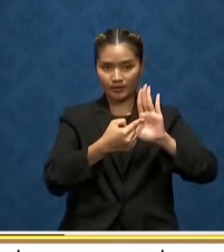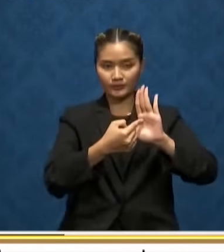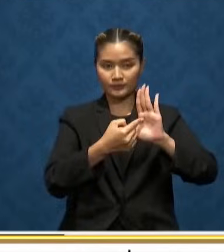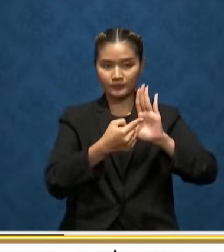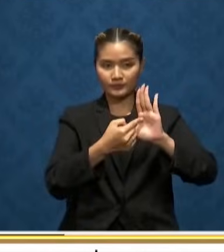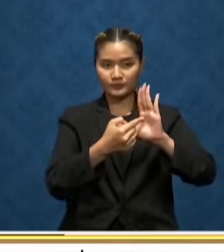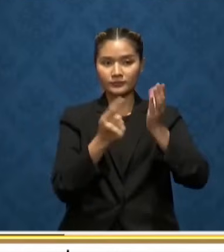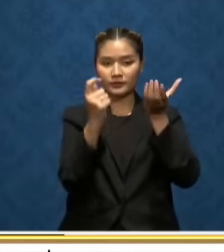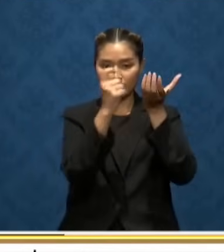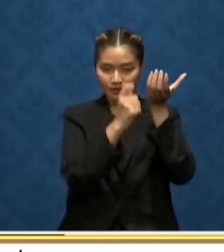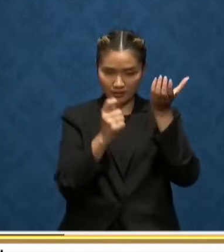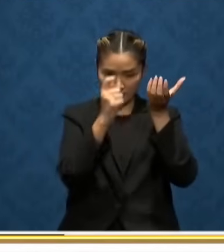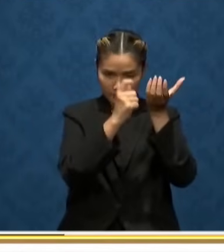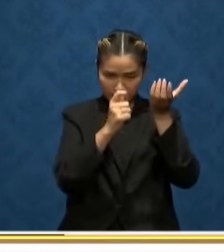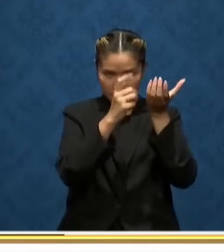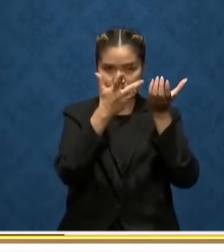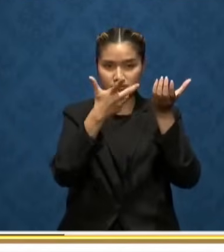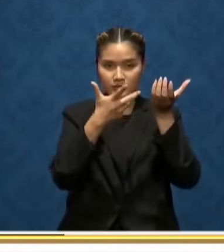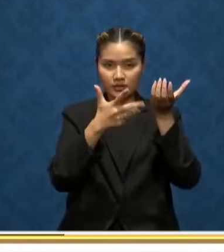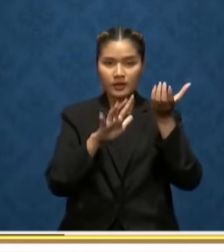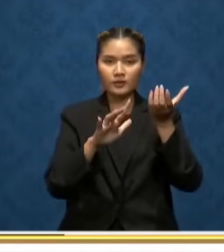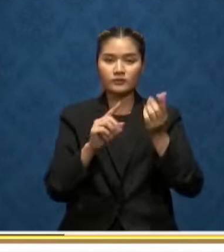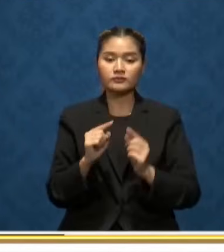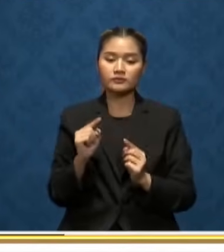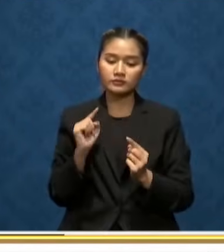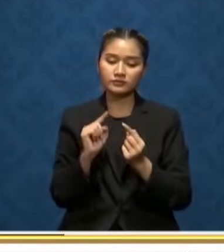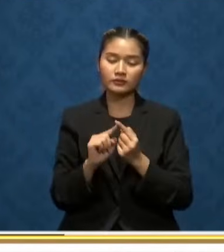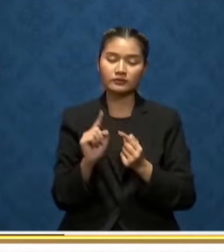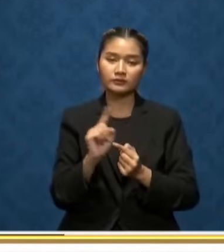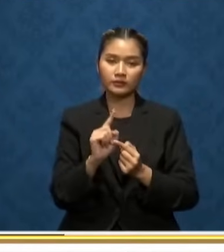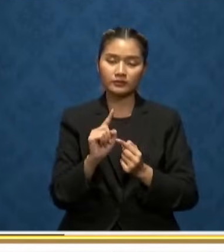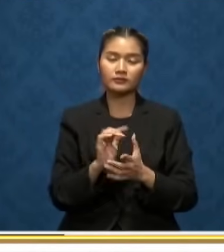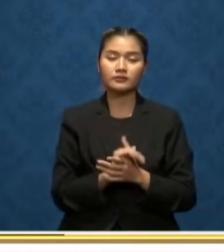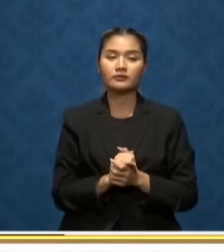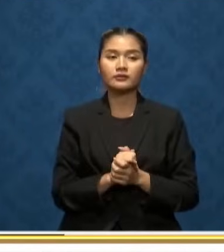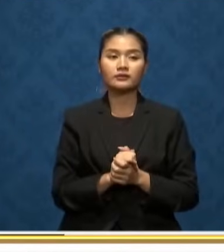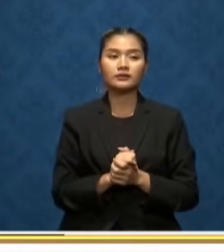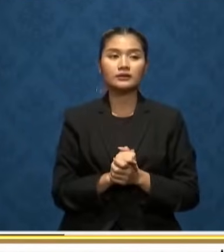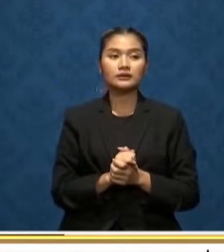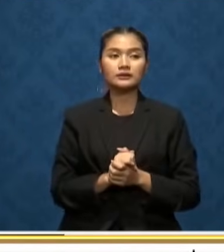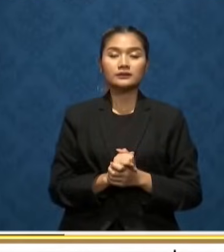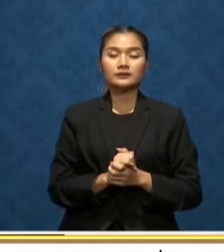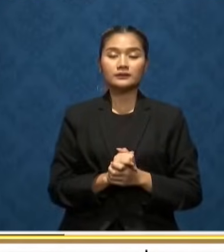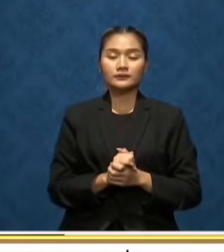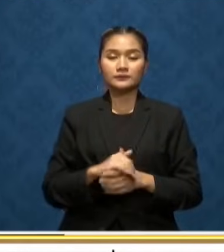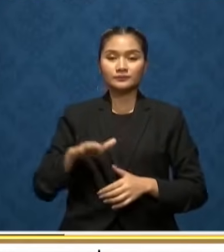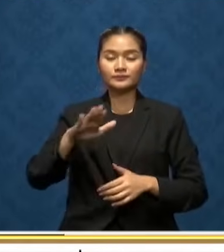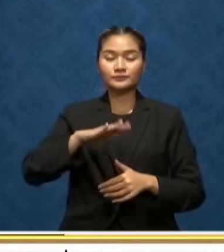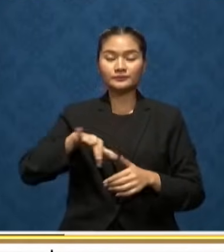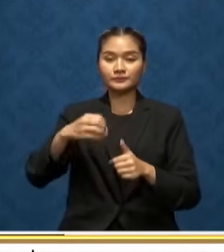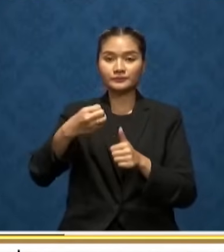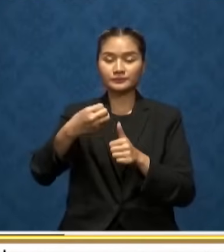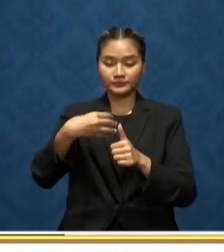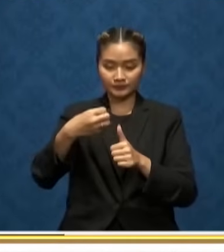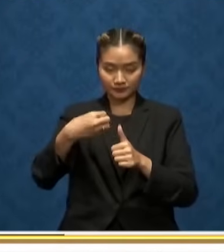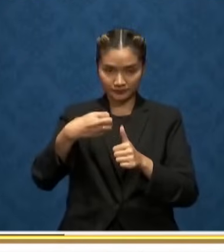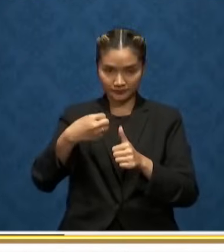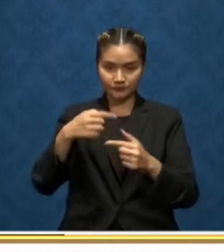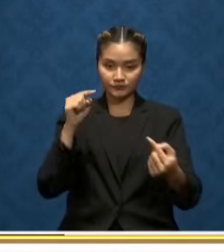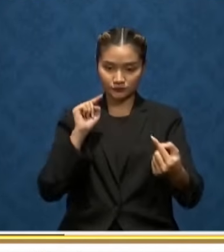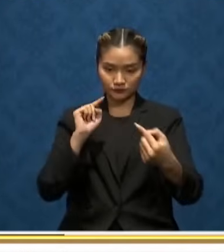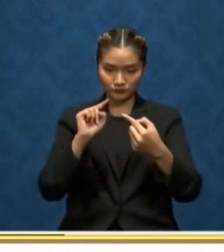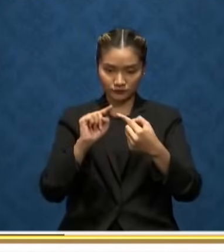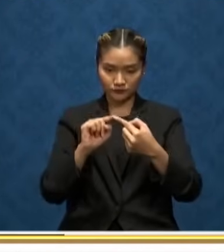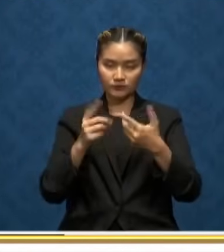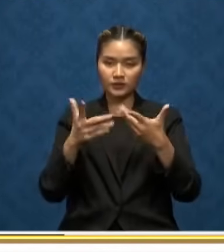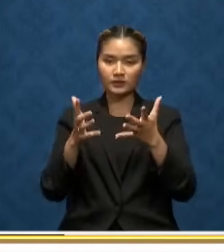ะเน้นช่องทางซอฟต์พาวเวอร์ซึ่งท่านที่ท่านแนะนำมาก็ตรงกันแล้วก็จะรับ